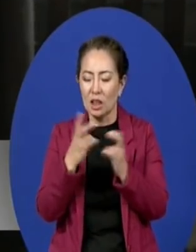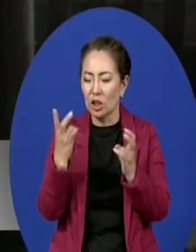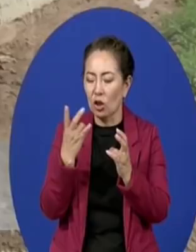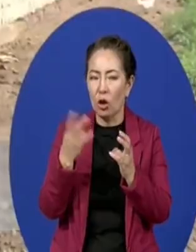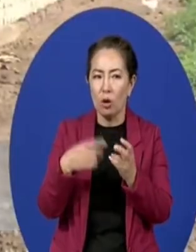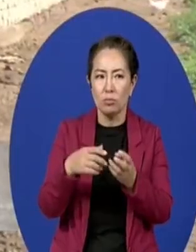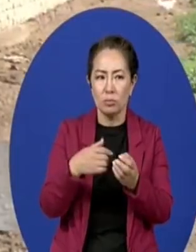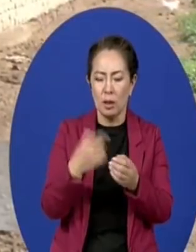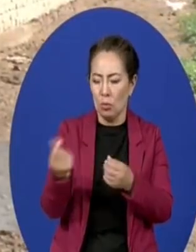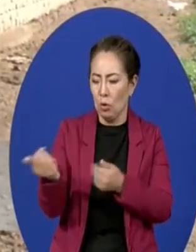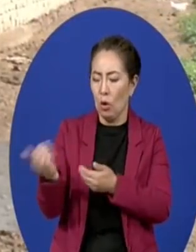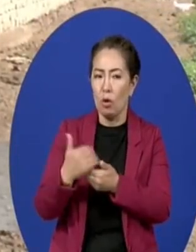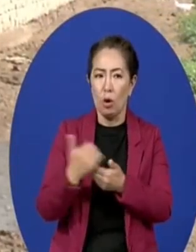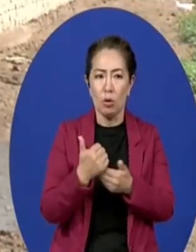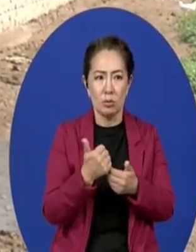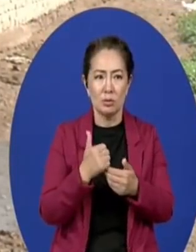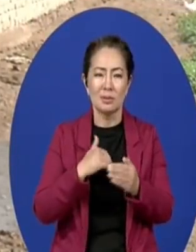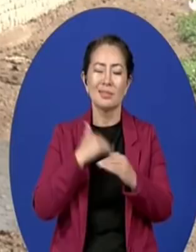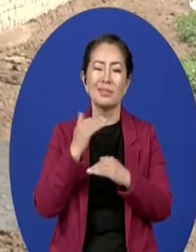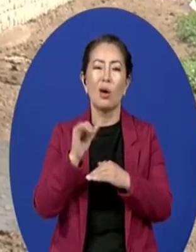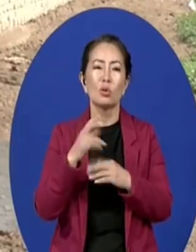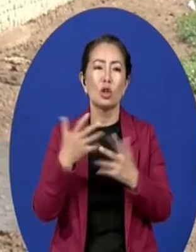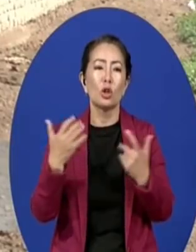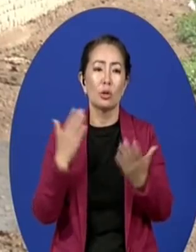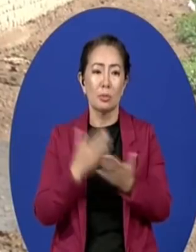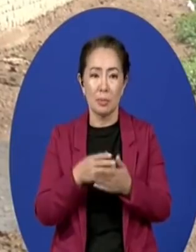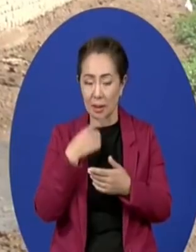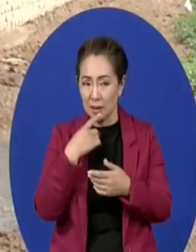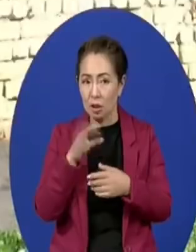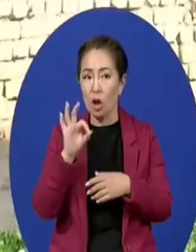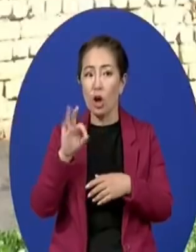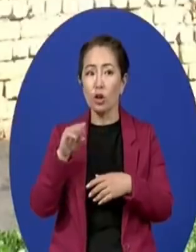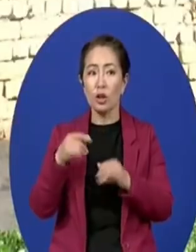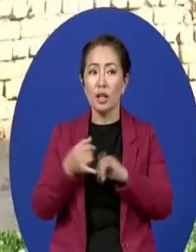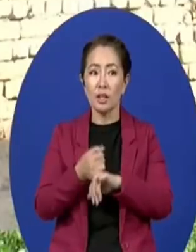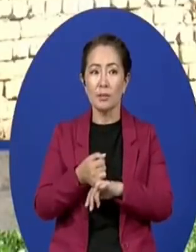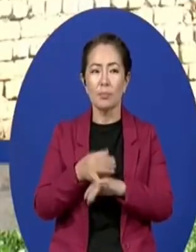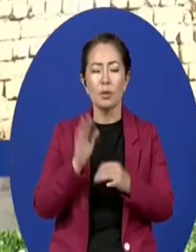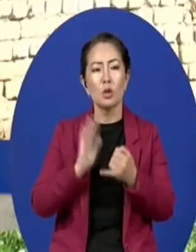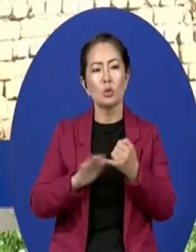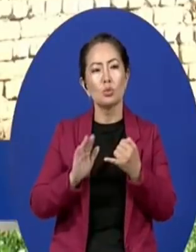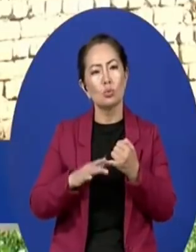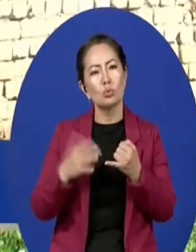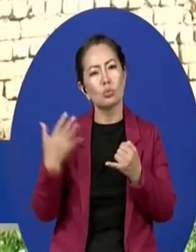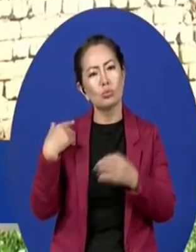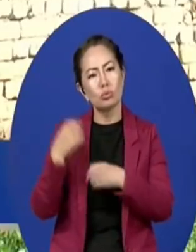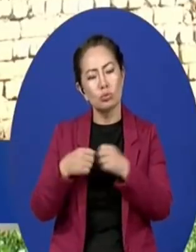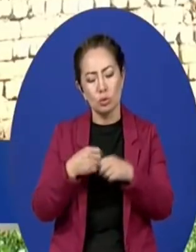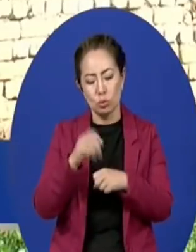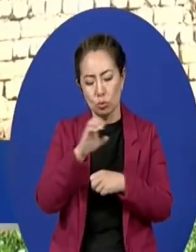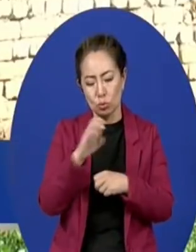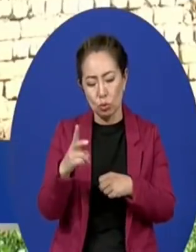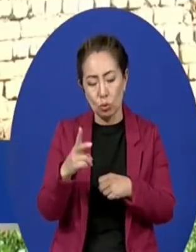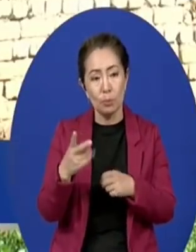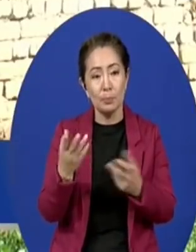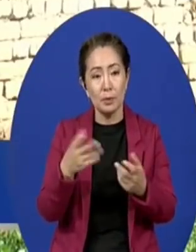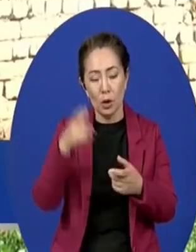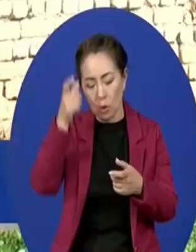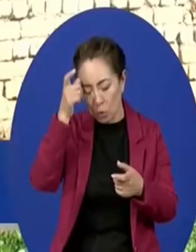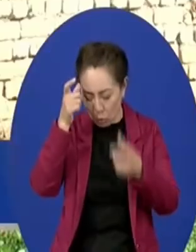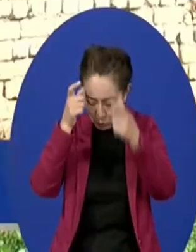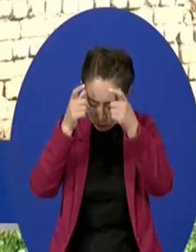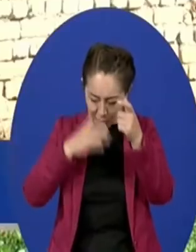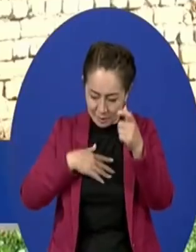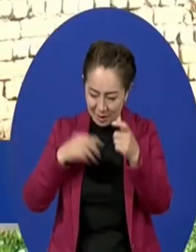орлоготой байх нь олон давуу талтайг түүний гэргийн отхон хэлж байла. Сүүлийн эдэн жил бас сүү өхрийнхаа